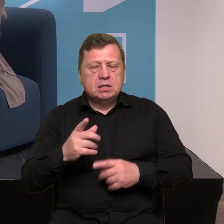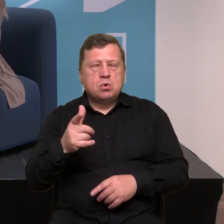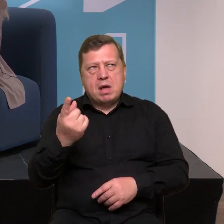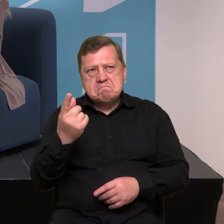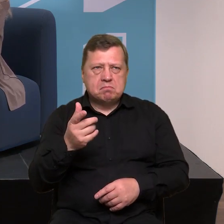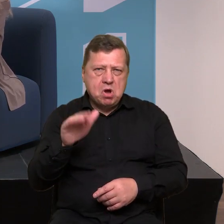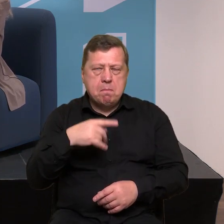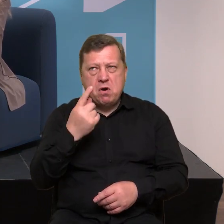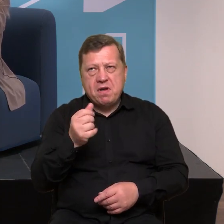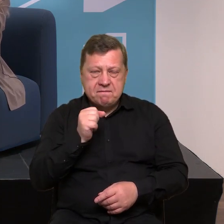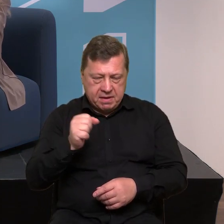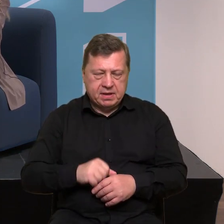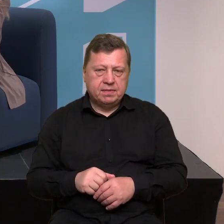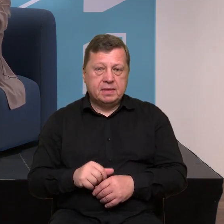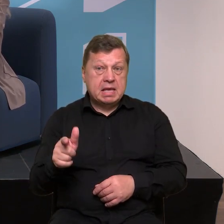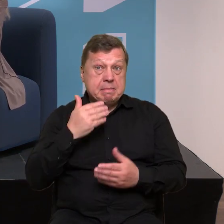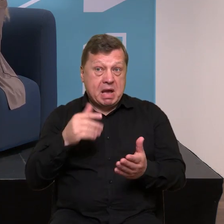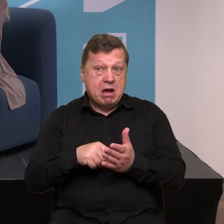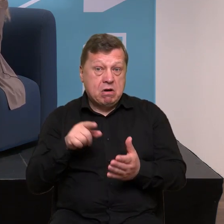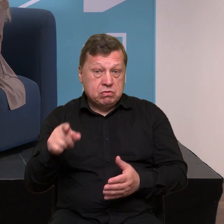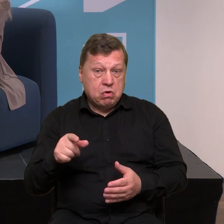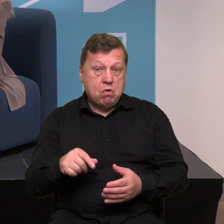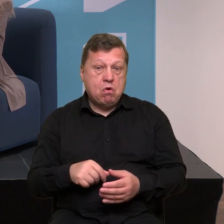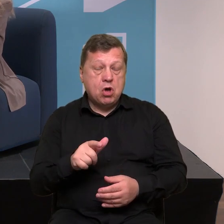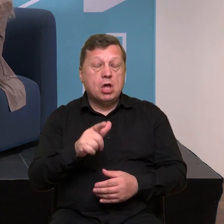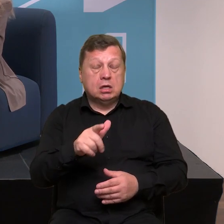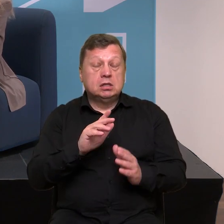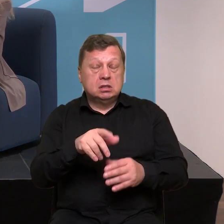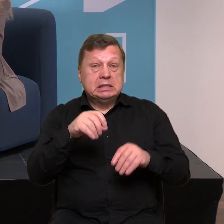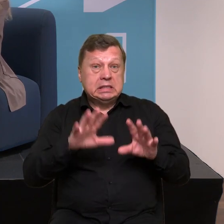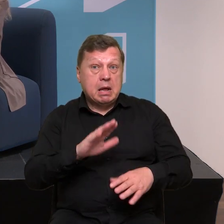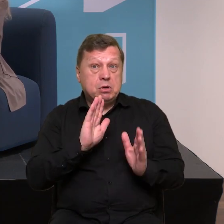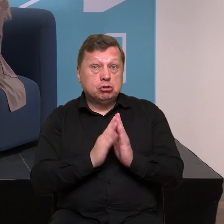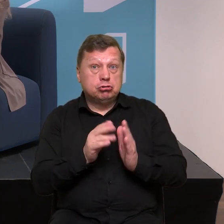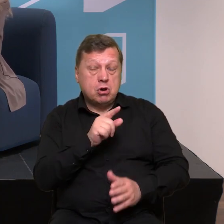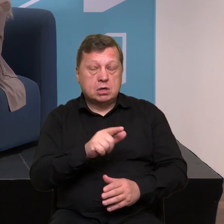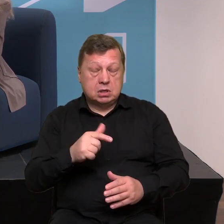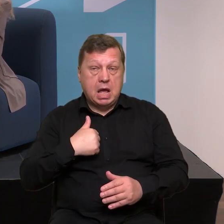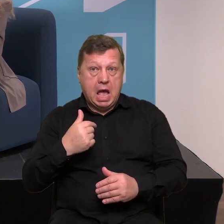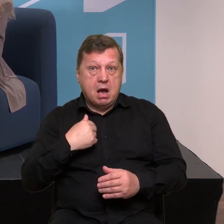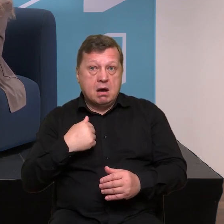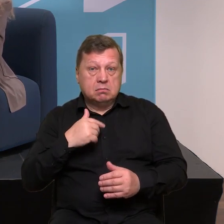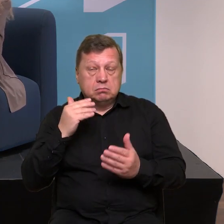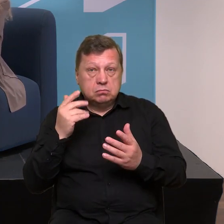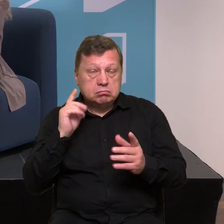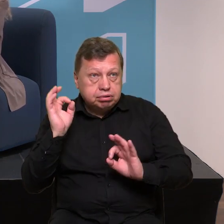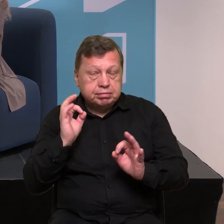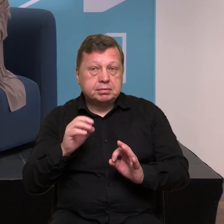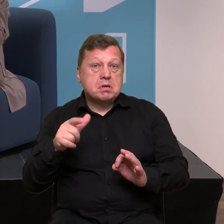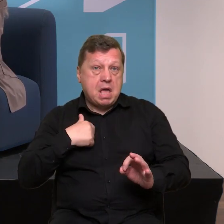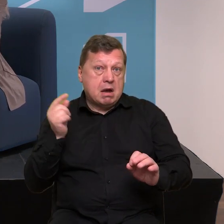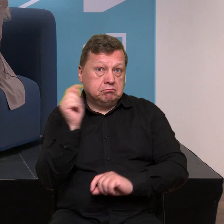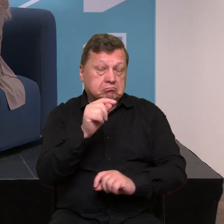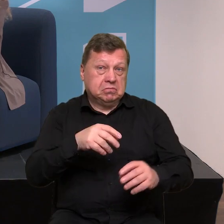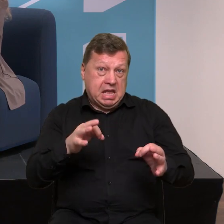wywiadu, dzięki której poznałam jeszcze lepiej te księgarnie i od tego czasu często tam bywam. Dużo rozmawiam z